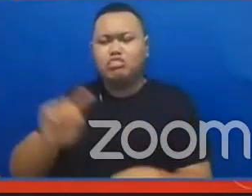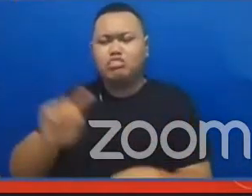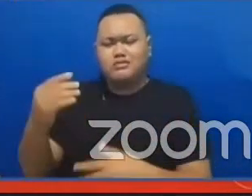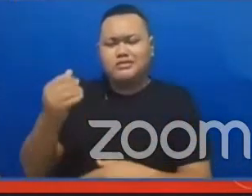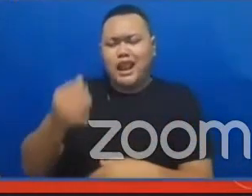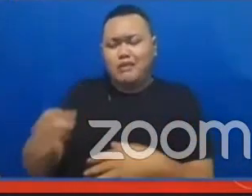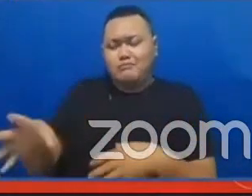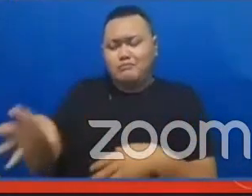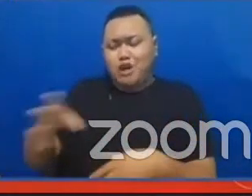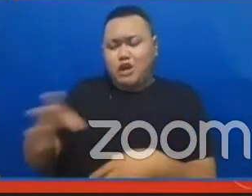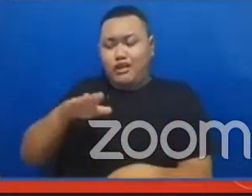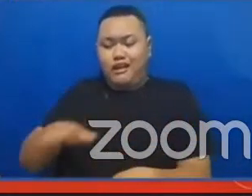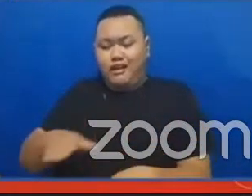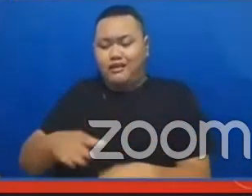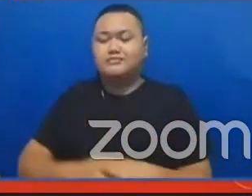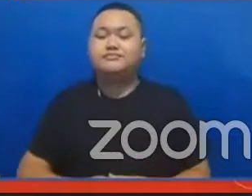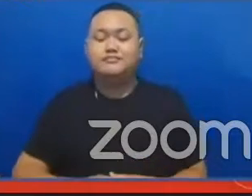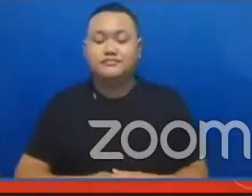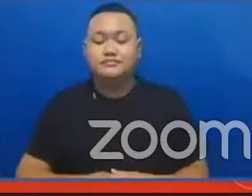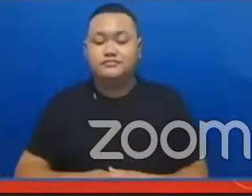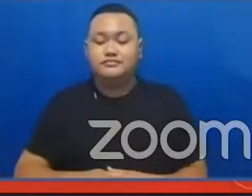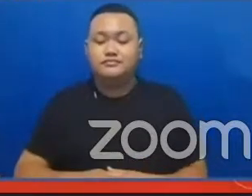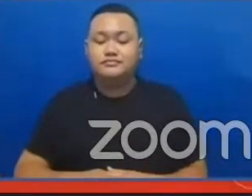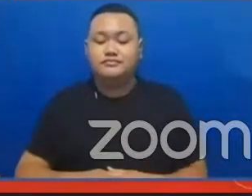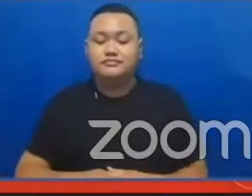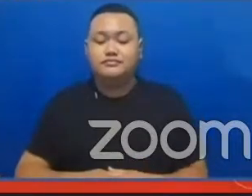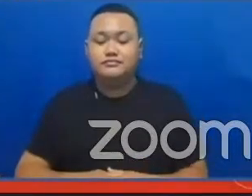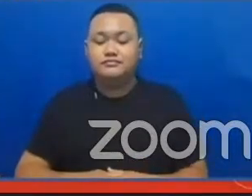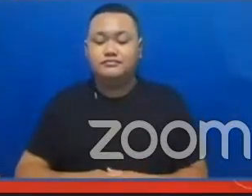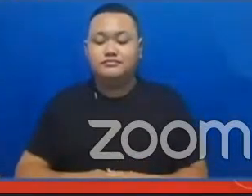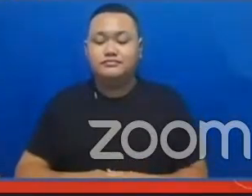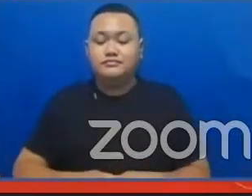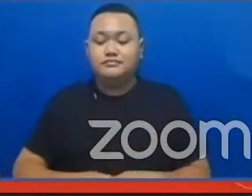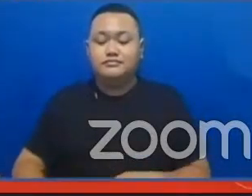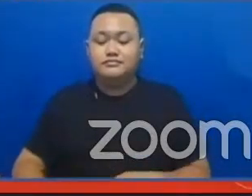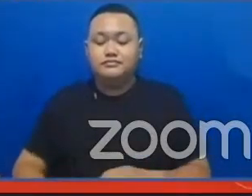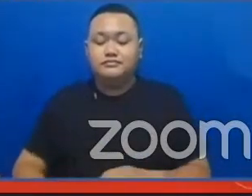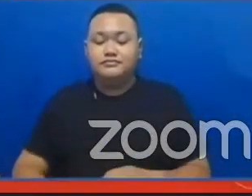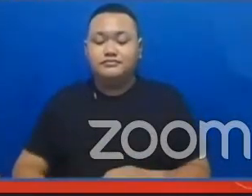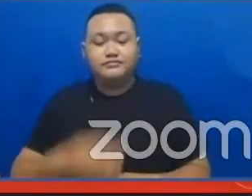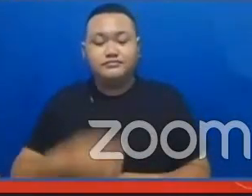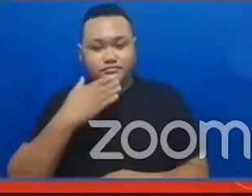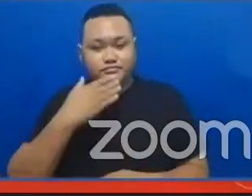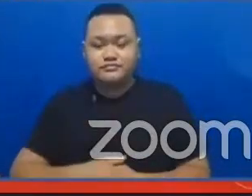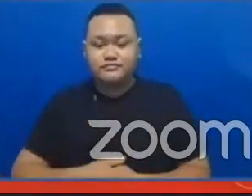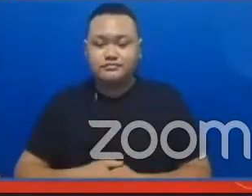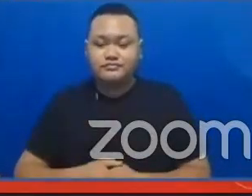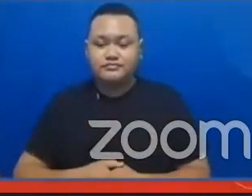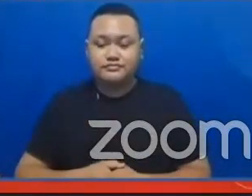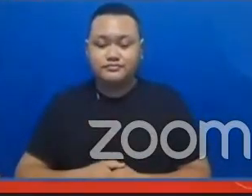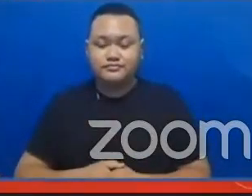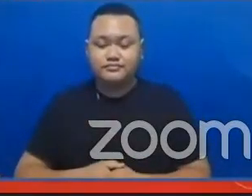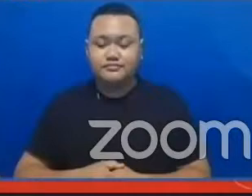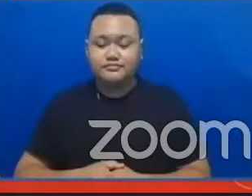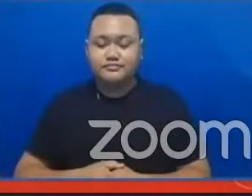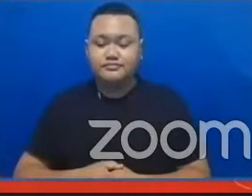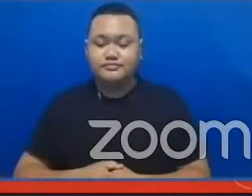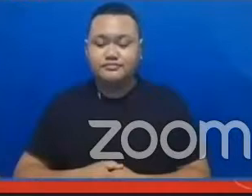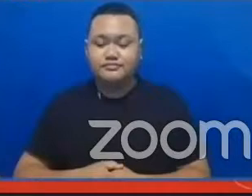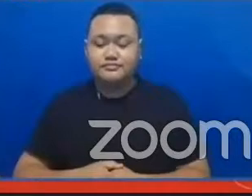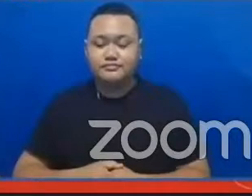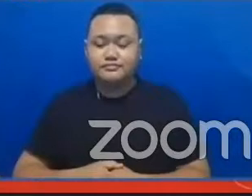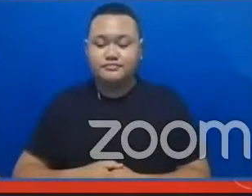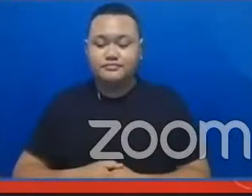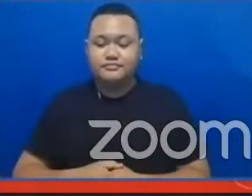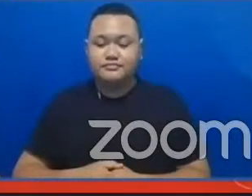menerapkan secara baik di sekolah kita dan juga di sekolah online. Itu aja mungkin Bapak dan Ibu yang saya bisa sampaikan sedikit